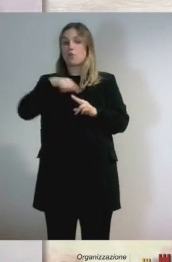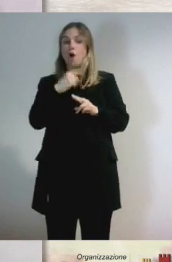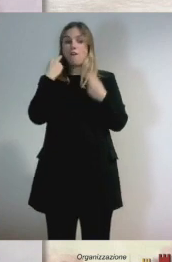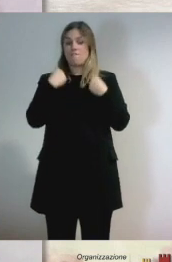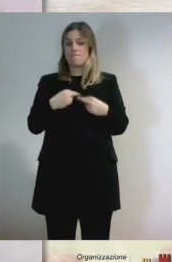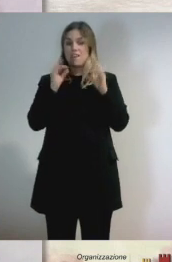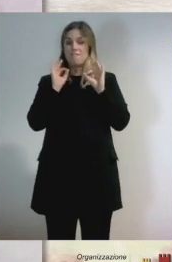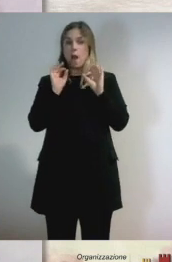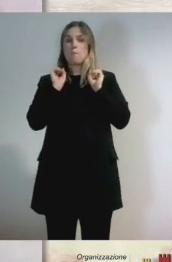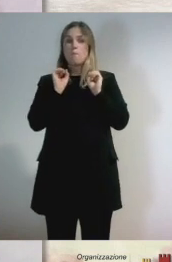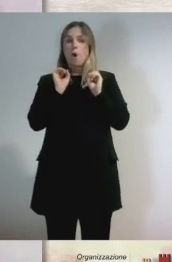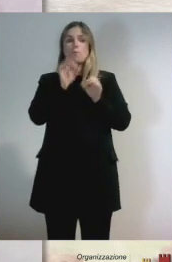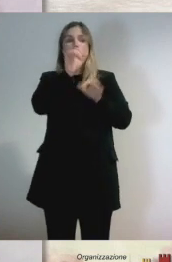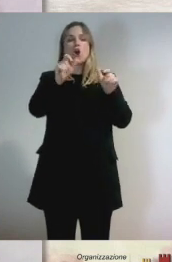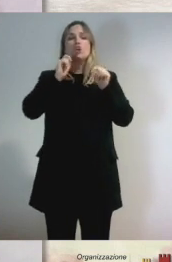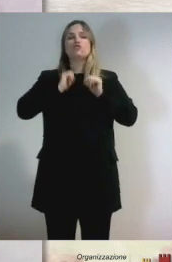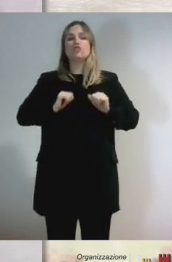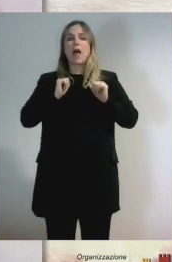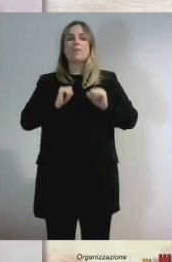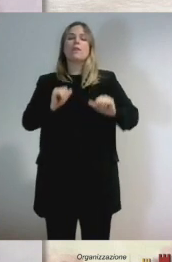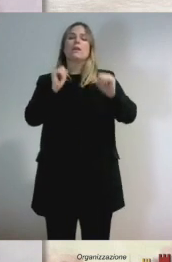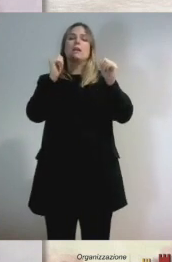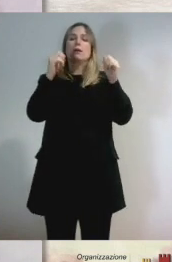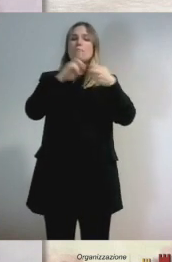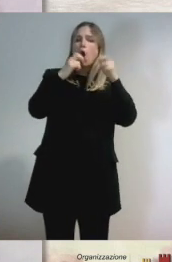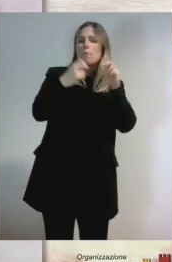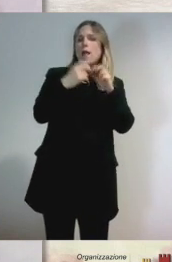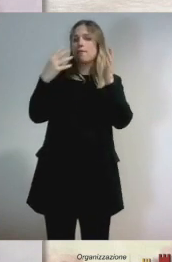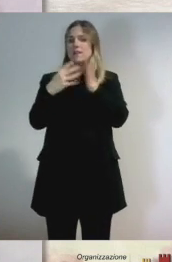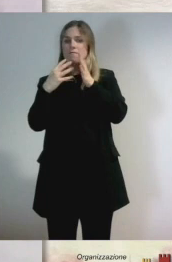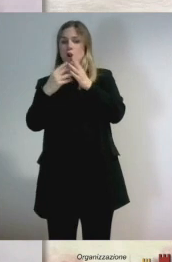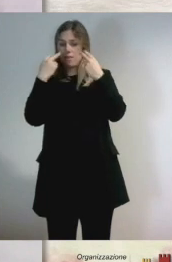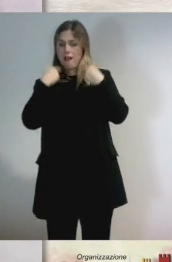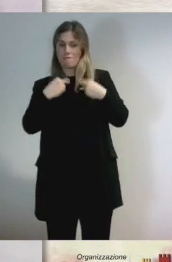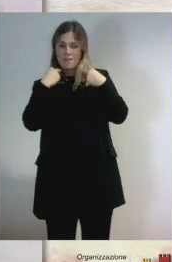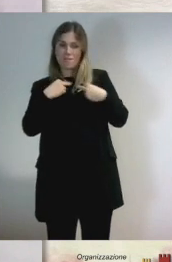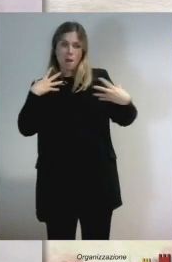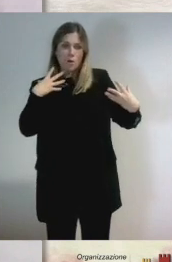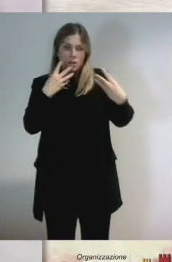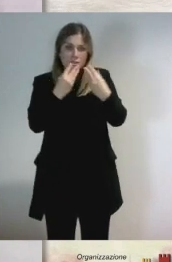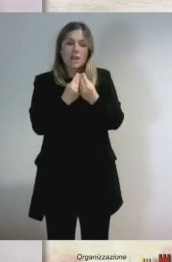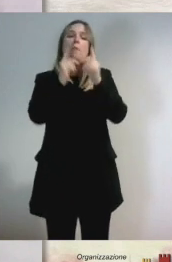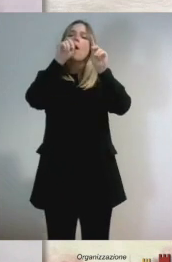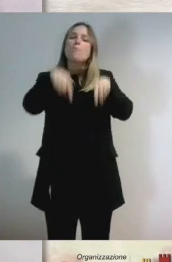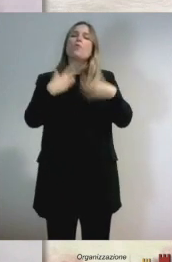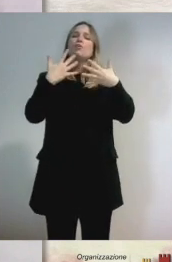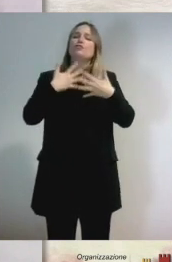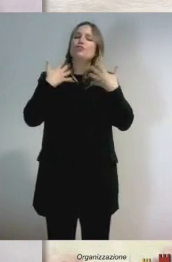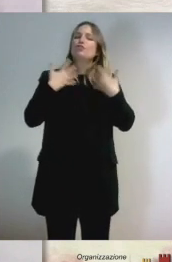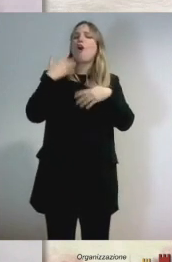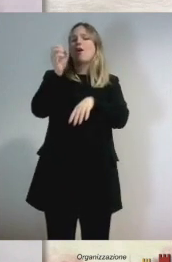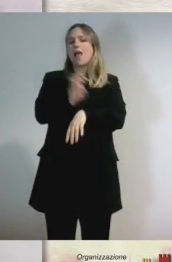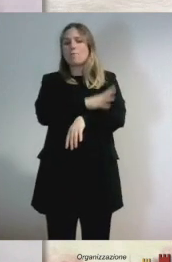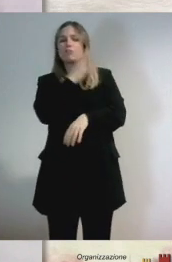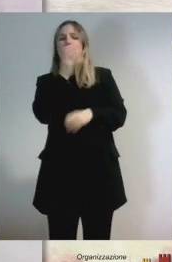dei nostri concittadini però abbiamo l'onore di vivere le emozioni anche le gioie dei nostri concittadini i loro sogni